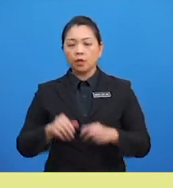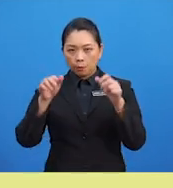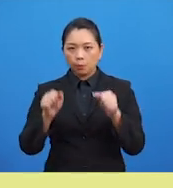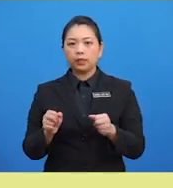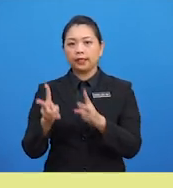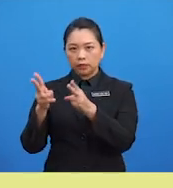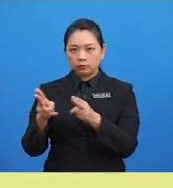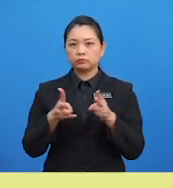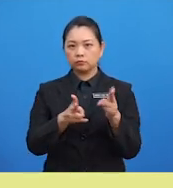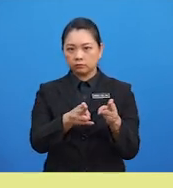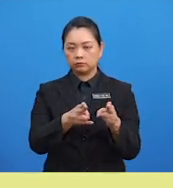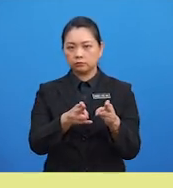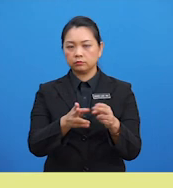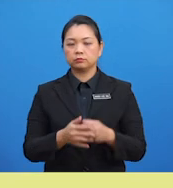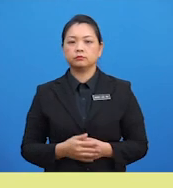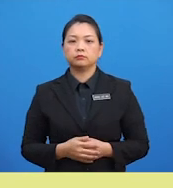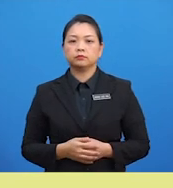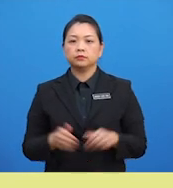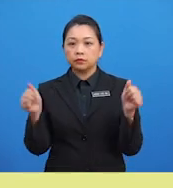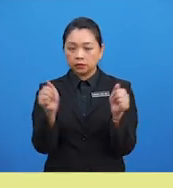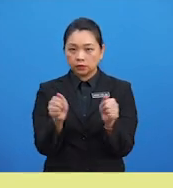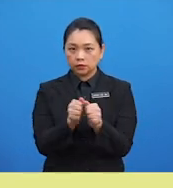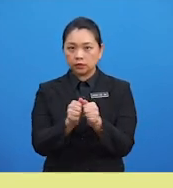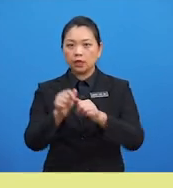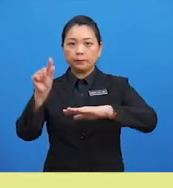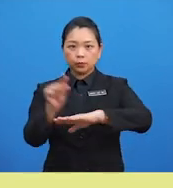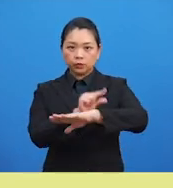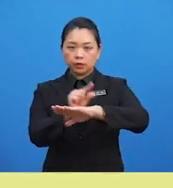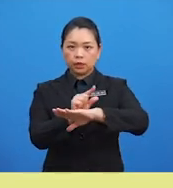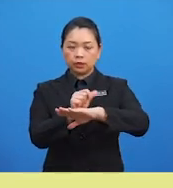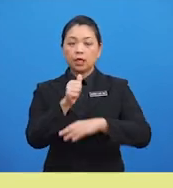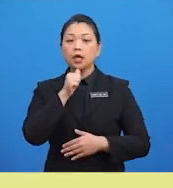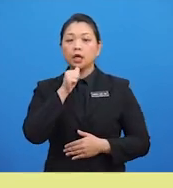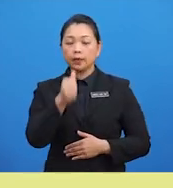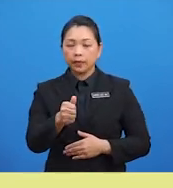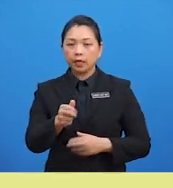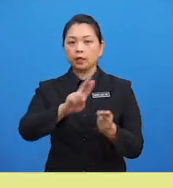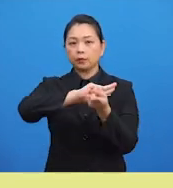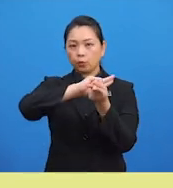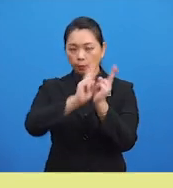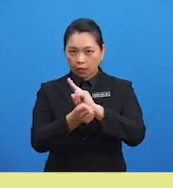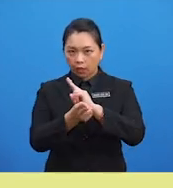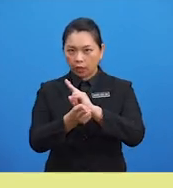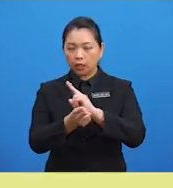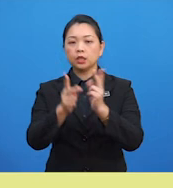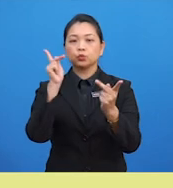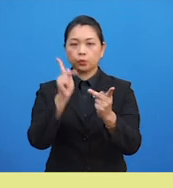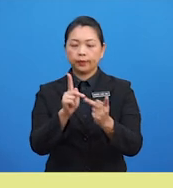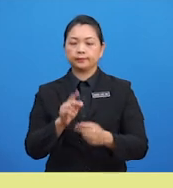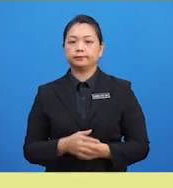boleh disunting dengan menggunakan arahan mengubah suai.